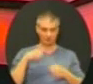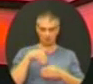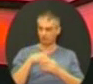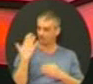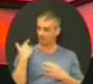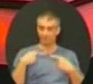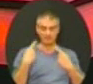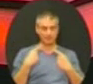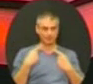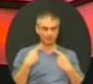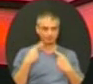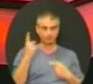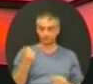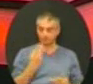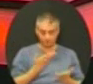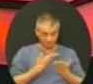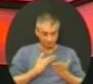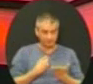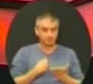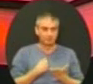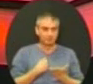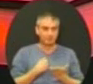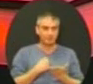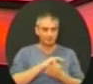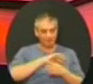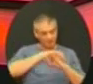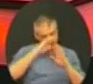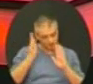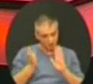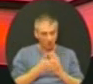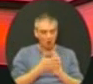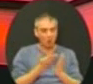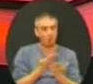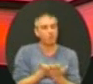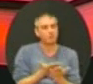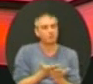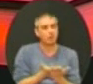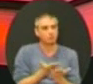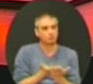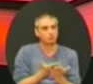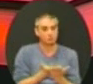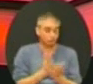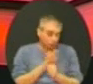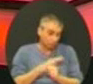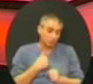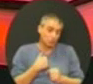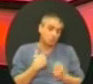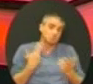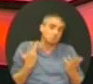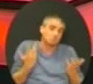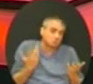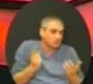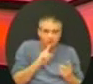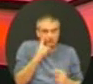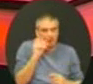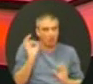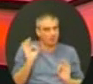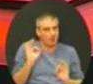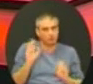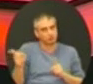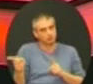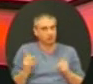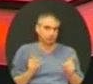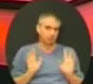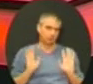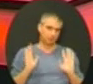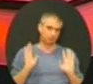כמה ימים, והוא נתן לי את כל העובדות ששכנעו אותי שבונה, זה לא 100% לכאן או